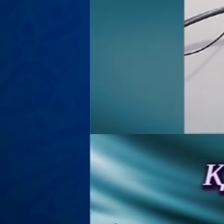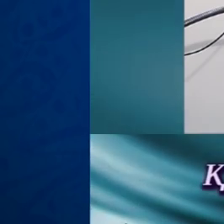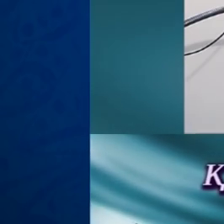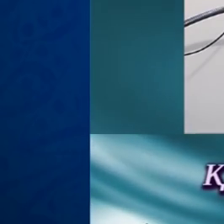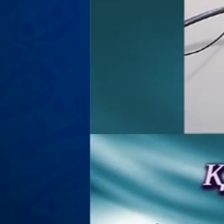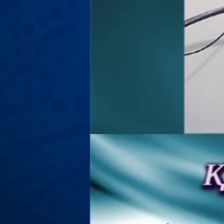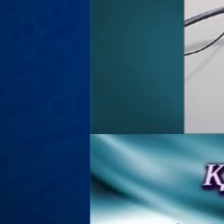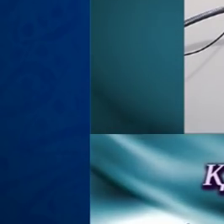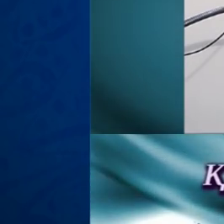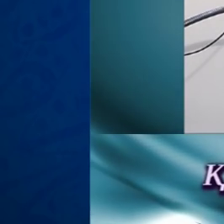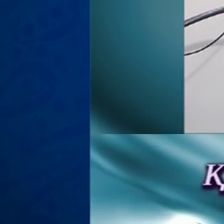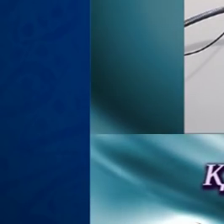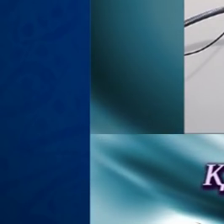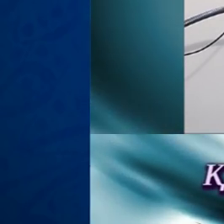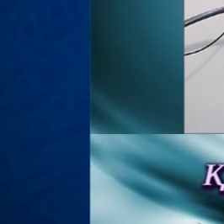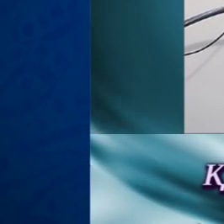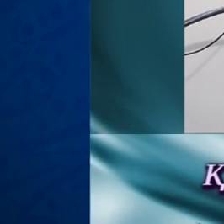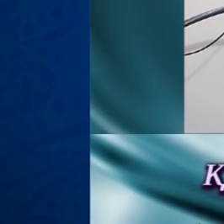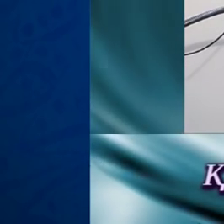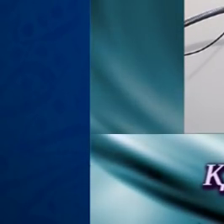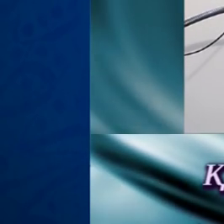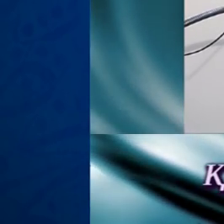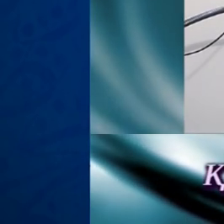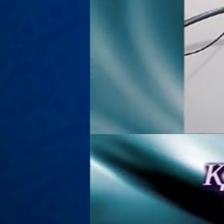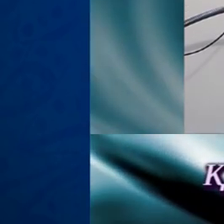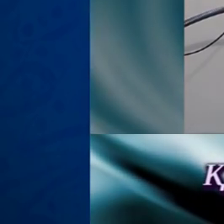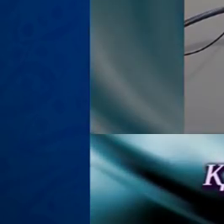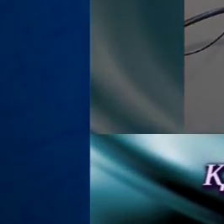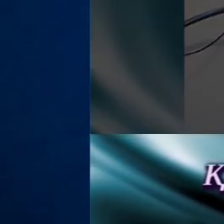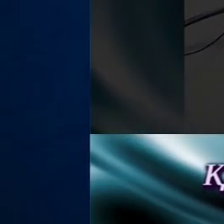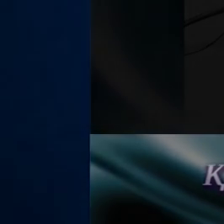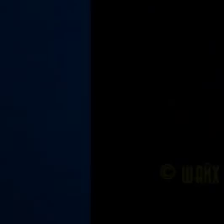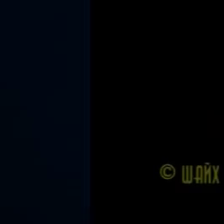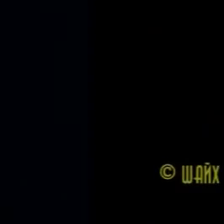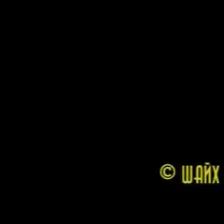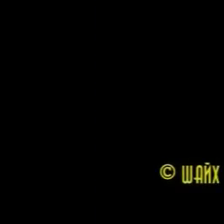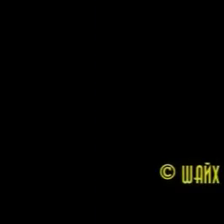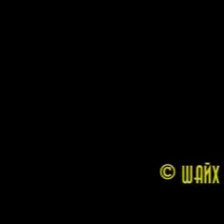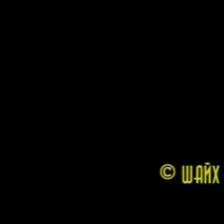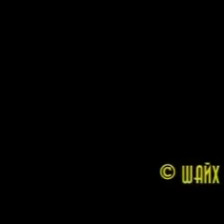76 ta oyatda Qur'on tilovati haqida ma'lumotlar keladi.